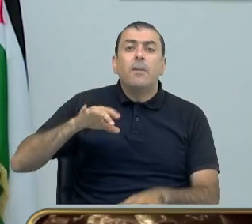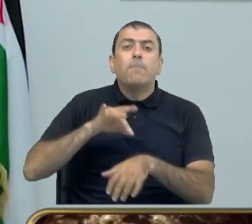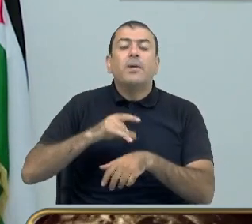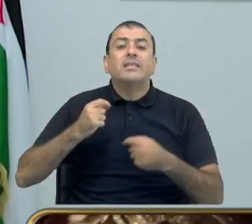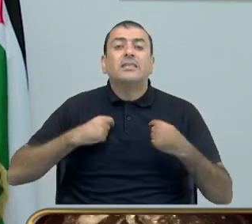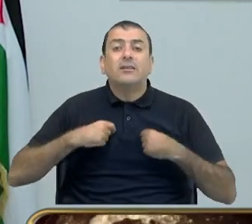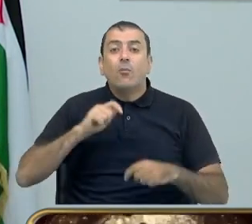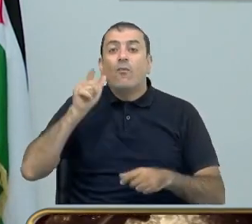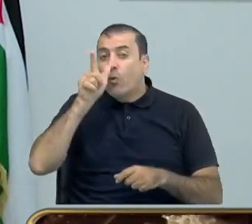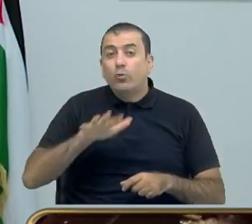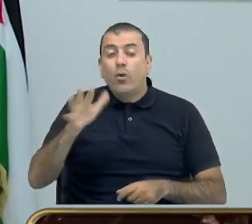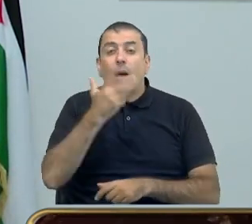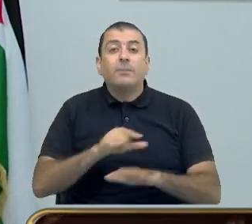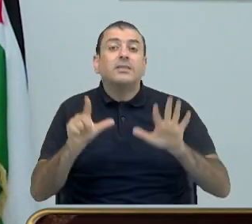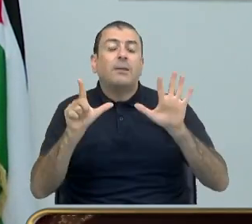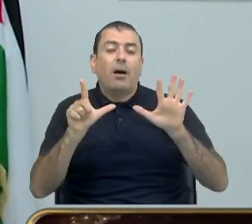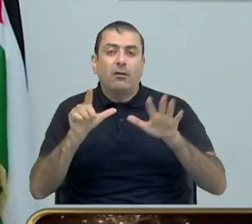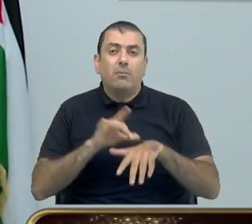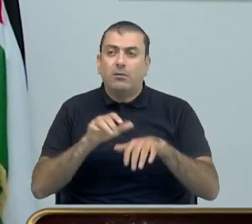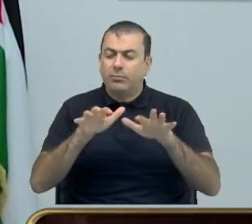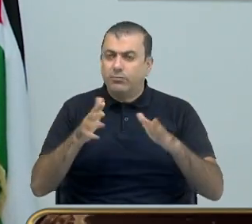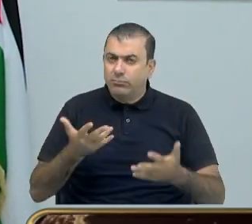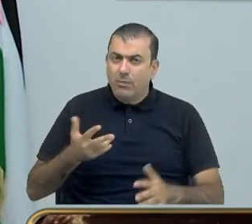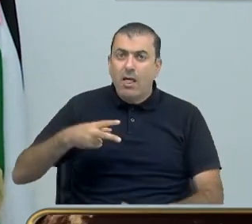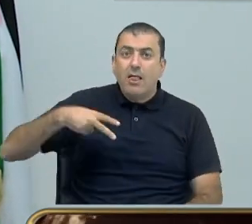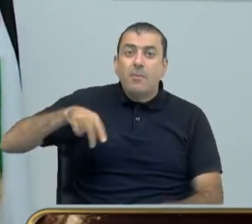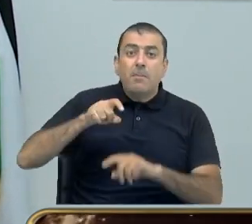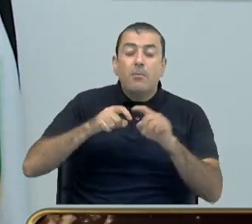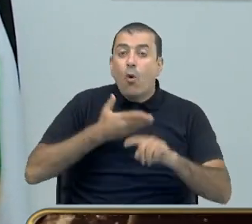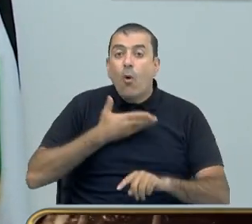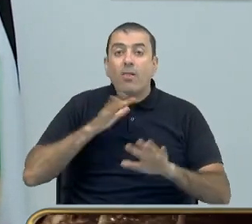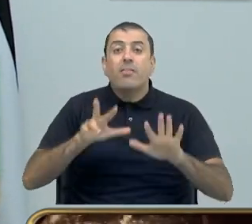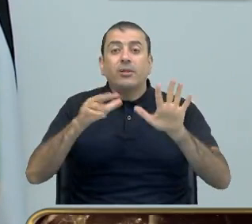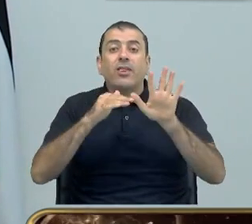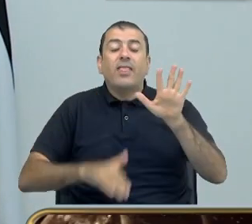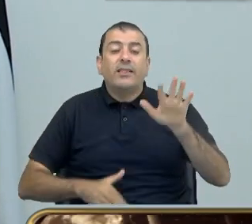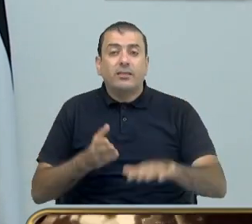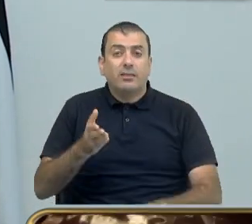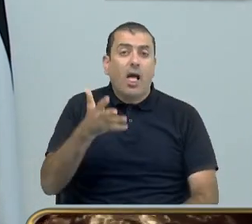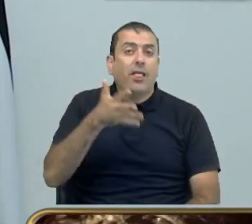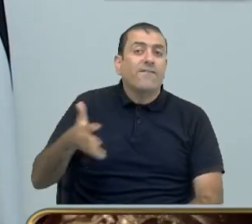الحصبه في سبع محافظات مختلفه علما بان 80% من الاصابات تحت عمر 18 سنه